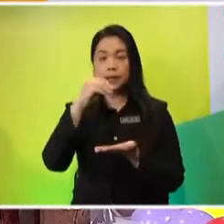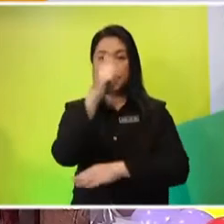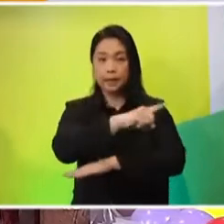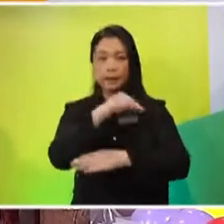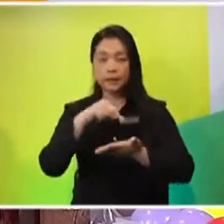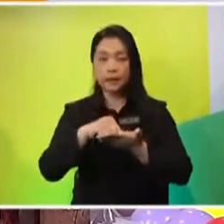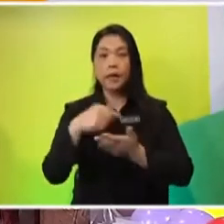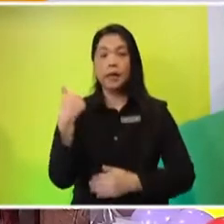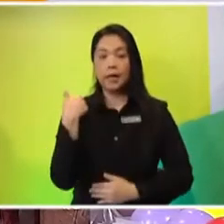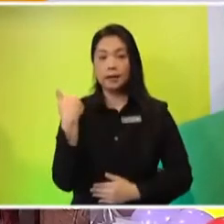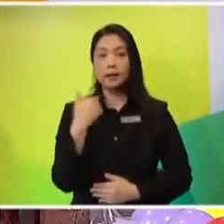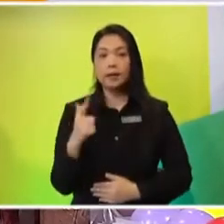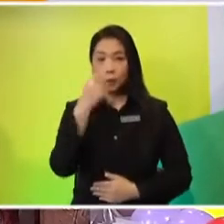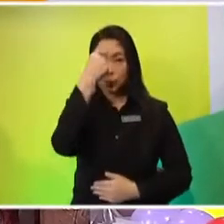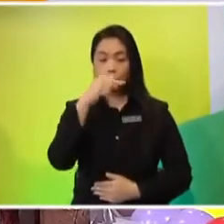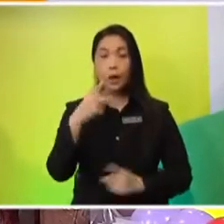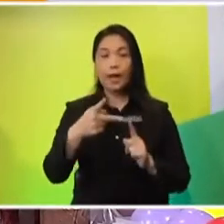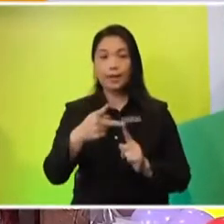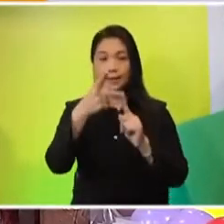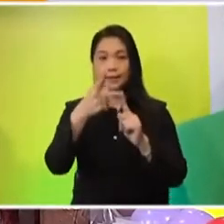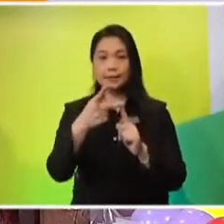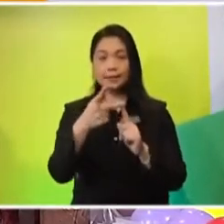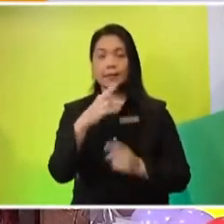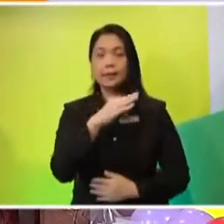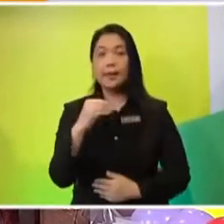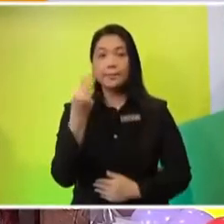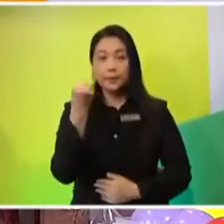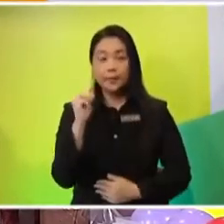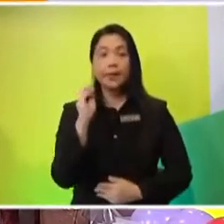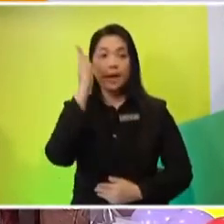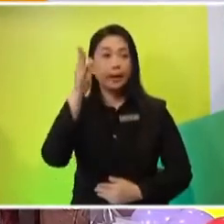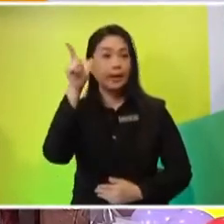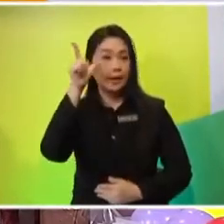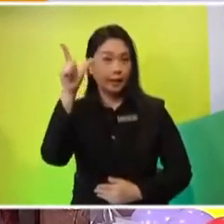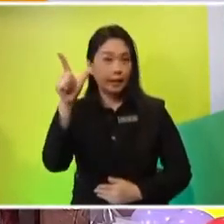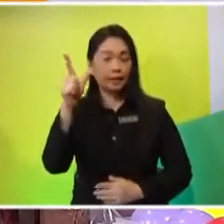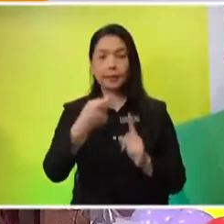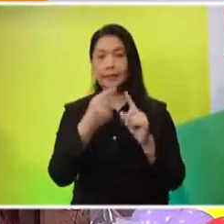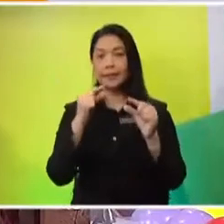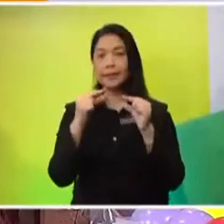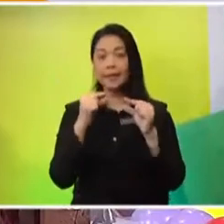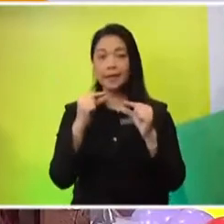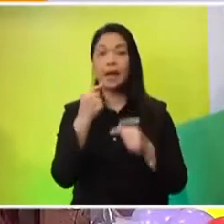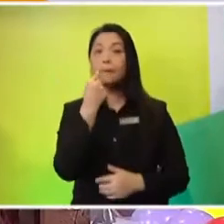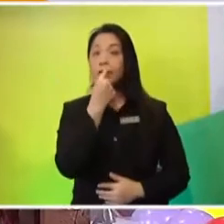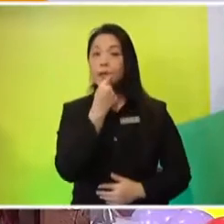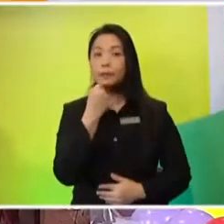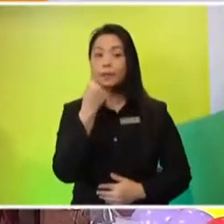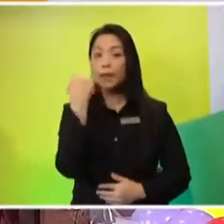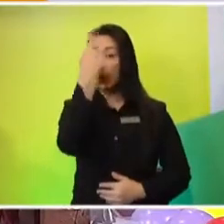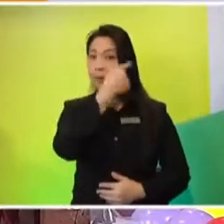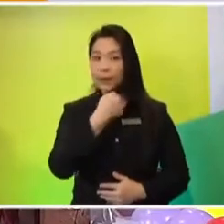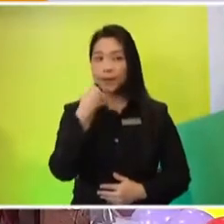murid-murid berkeperluan khas. Jadi mereka akan belajar ataupun mereka akan melihat daripada gerakan bibir dan juga ekspresi wajah